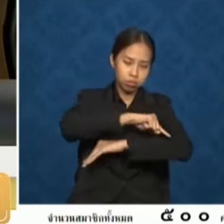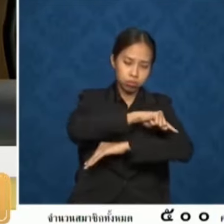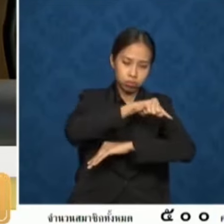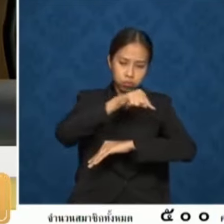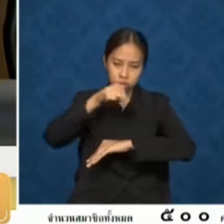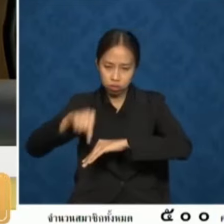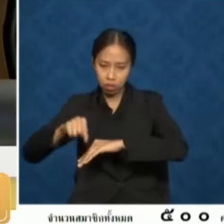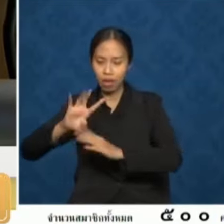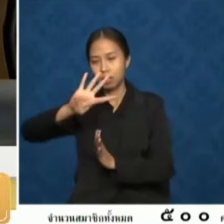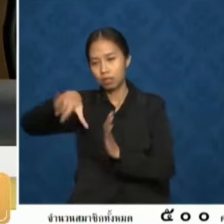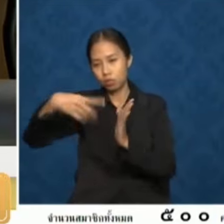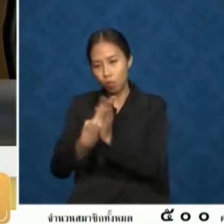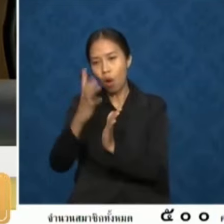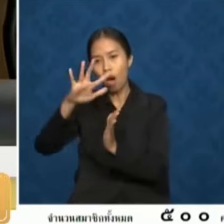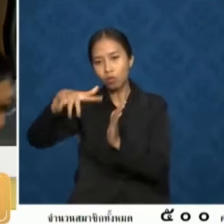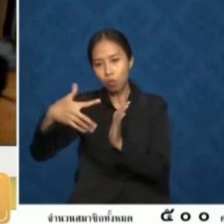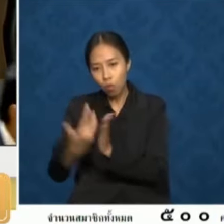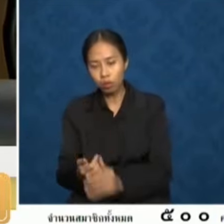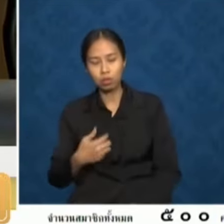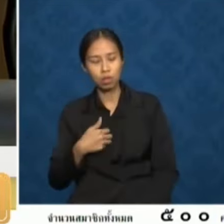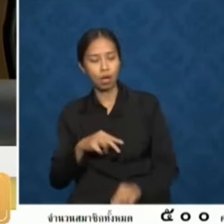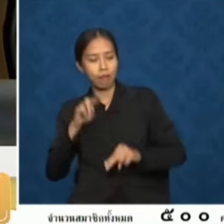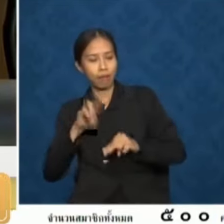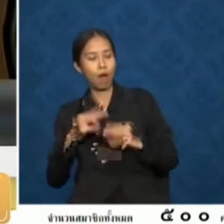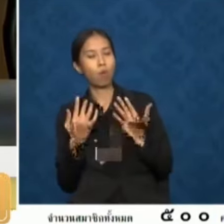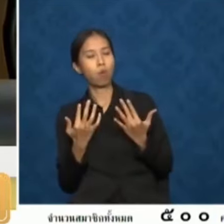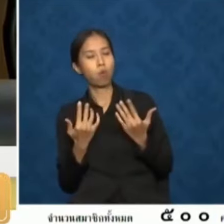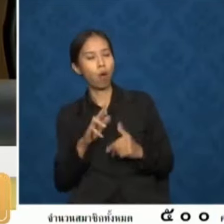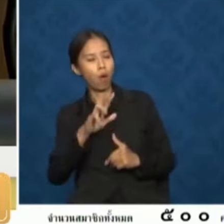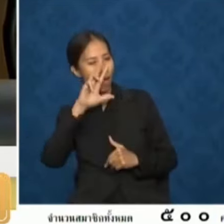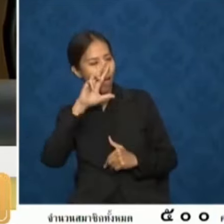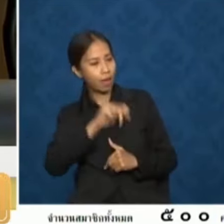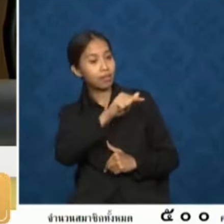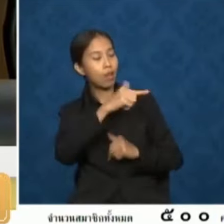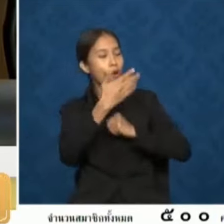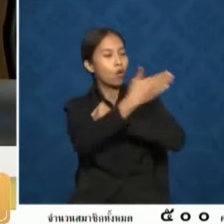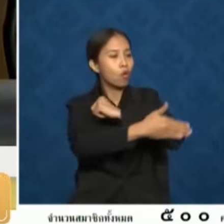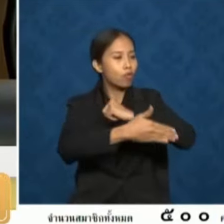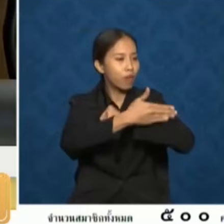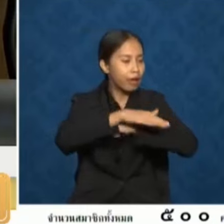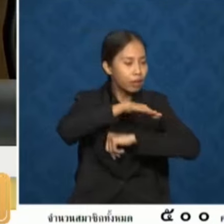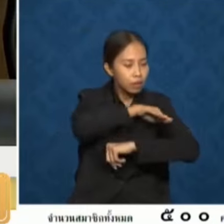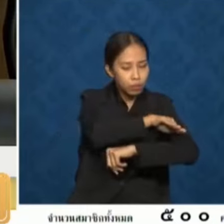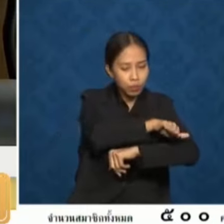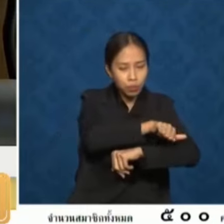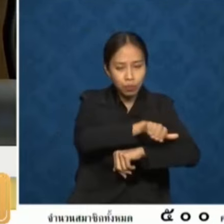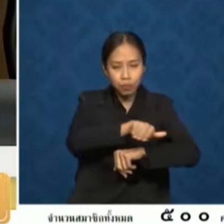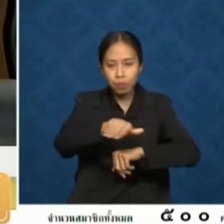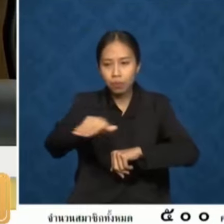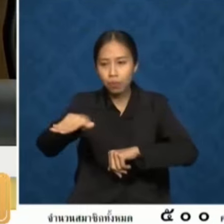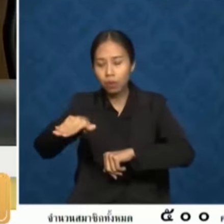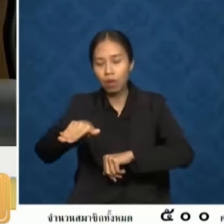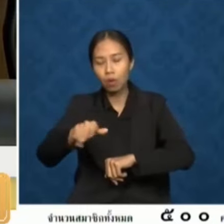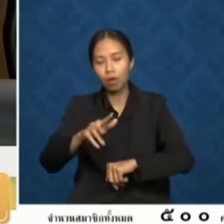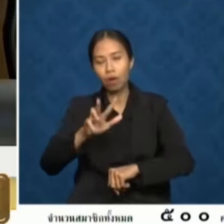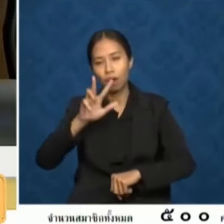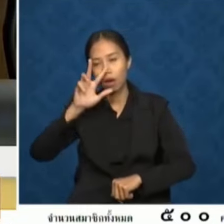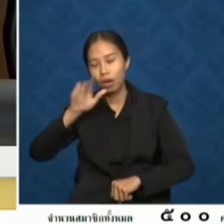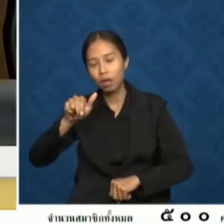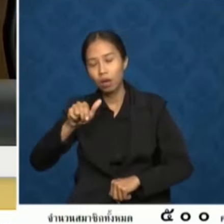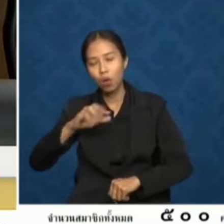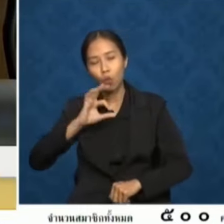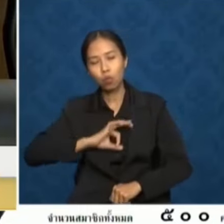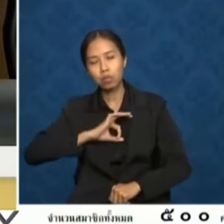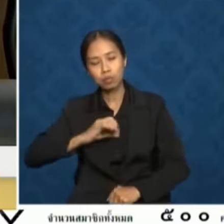งแค่ผมได้เห็นรถไฟที่พระองค์ท่านนั่งไปเนี่ยผมก็มีความสุขแล้วครับ